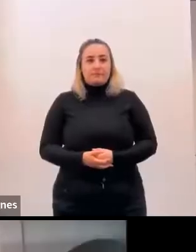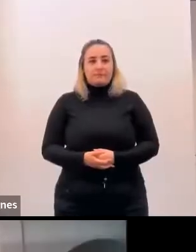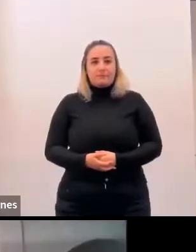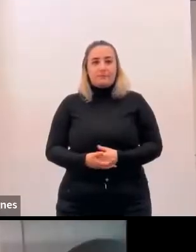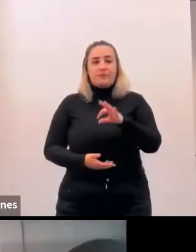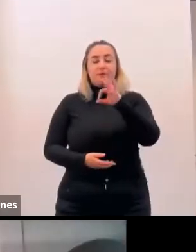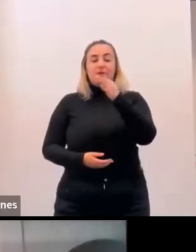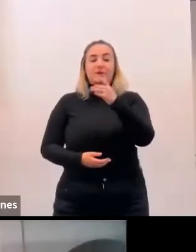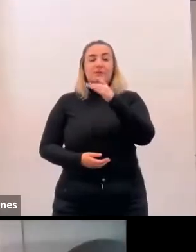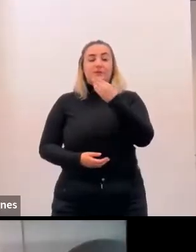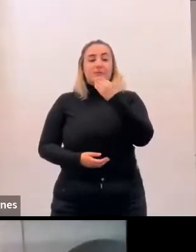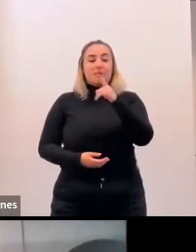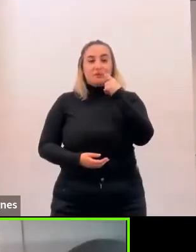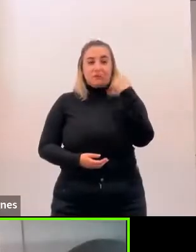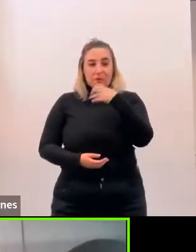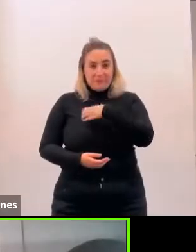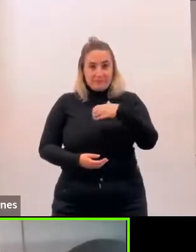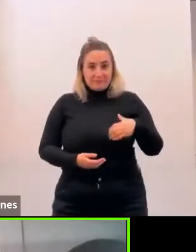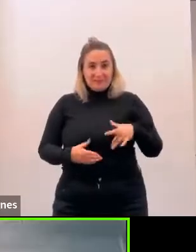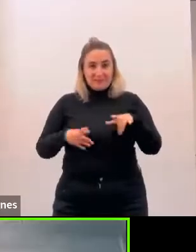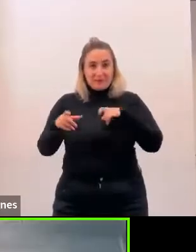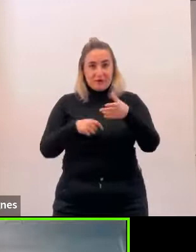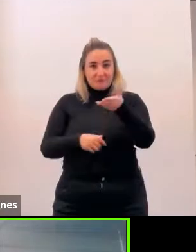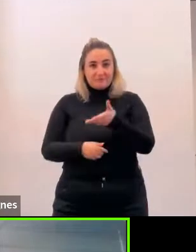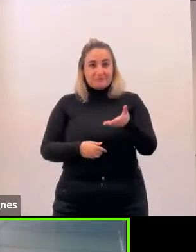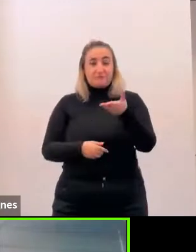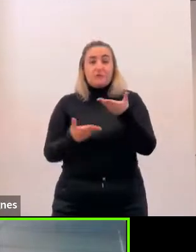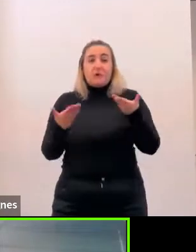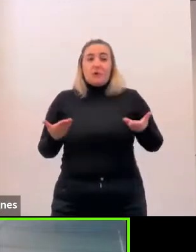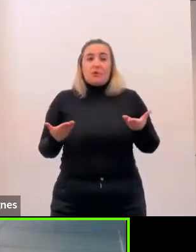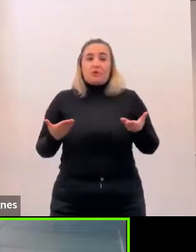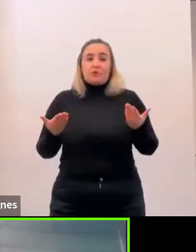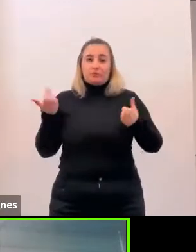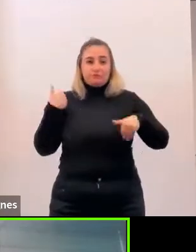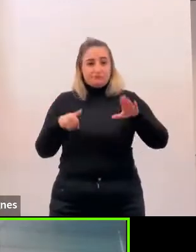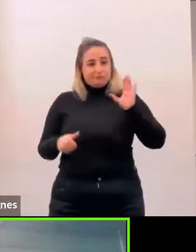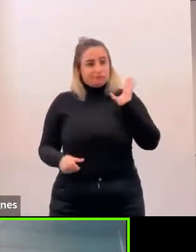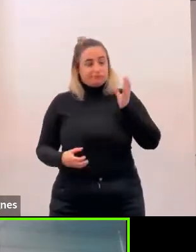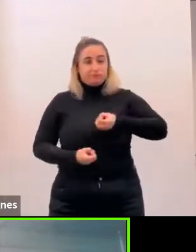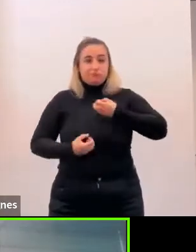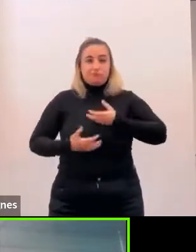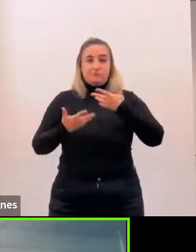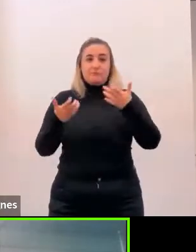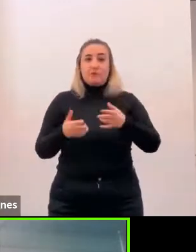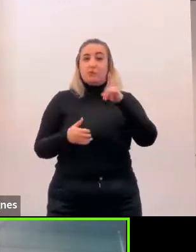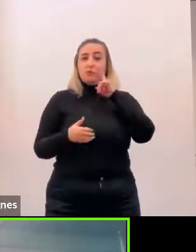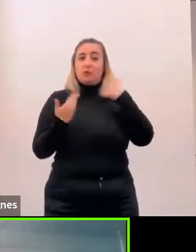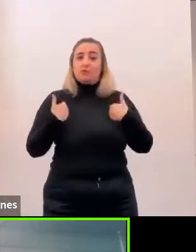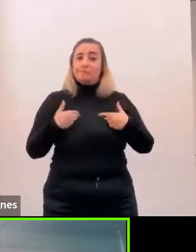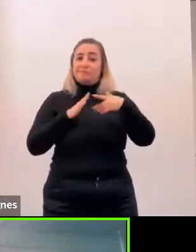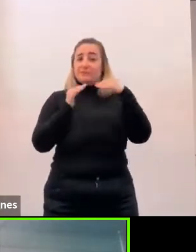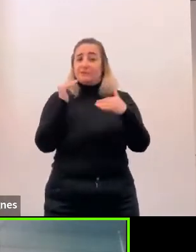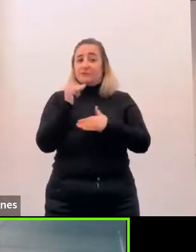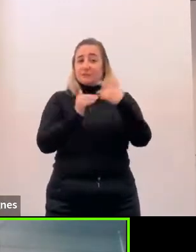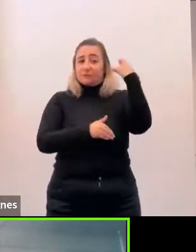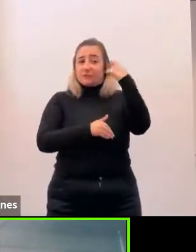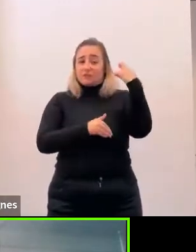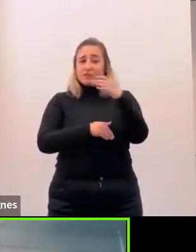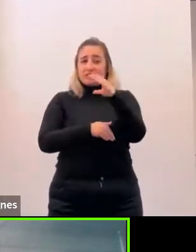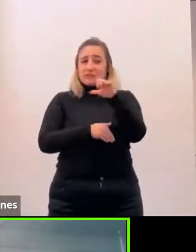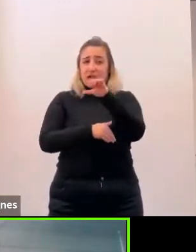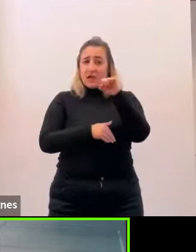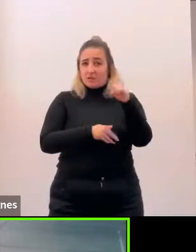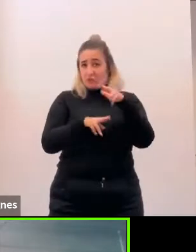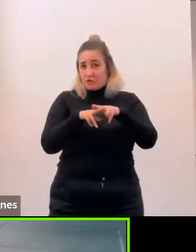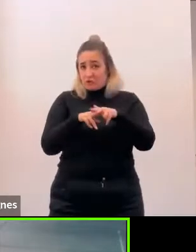Oui, merci Monsieur le maire. Chers collègues, je tenais à prendre la parole en tant que vice-présidente du CCAS de la ville de Nancy. La reprise de